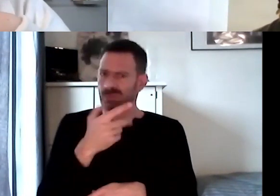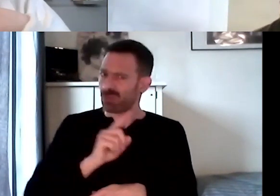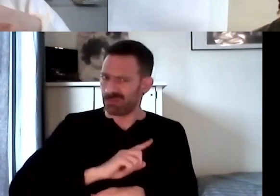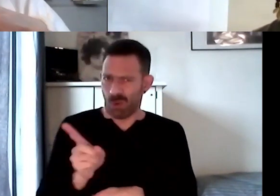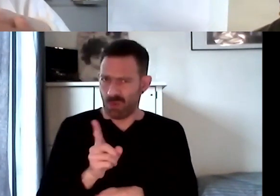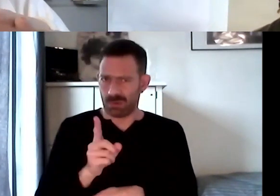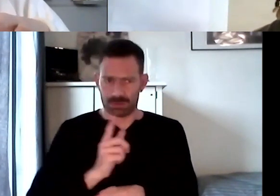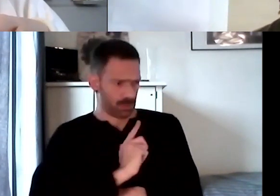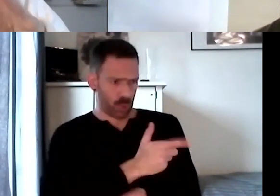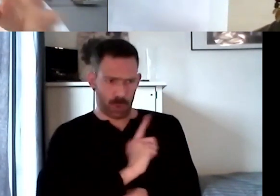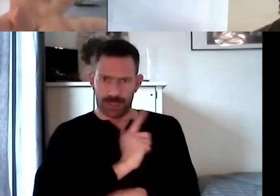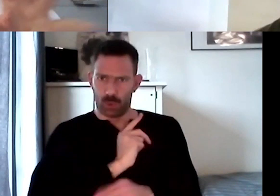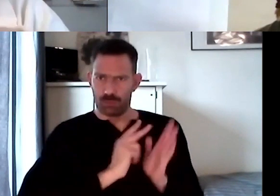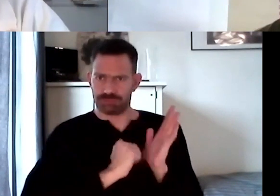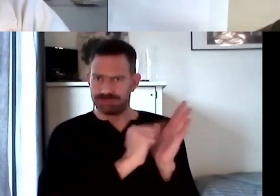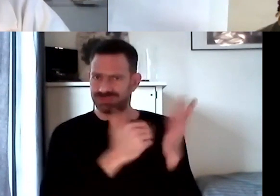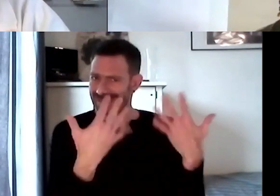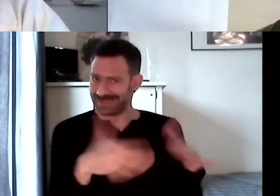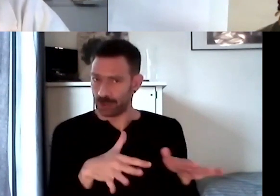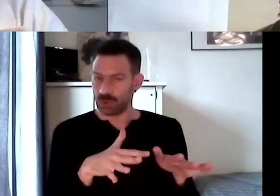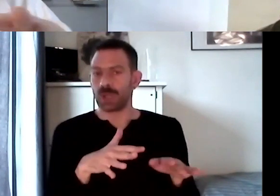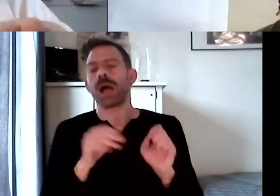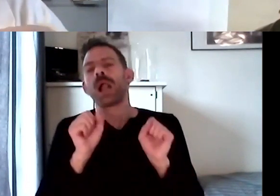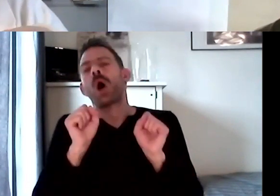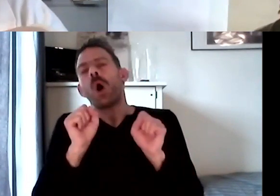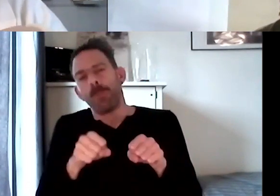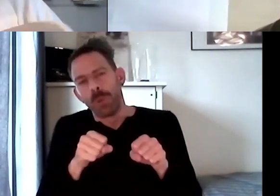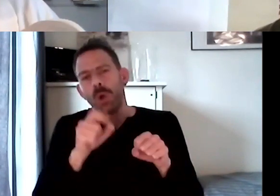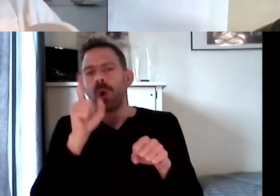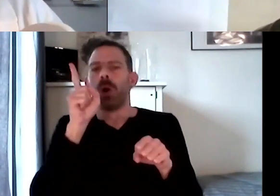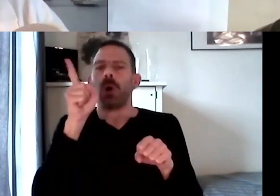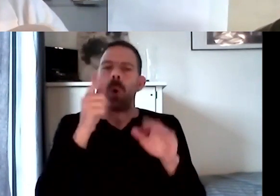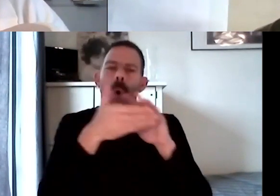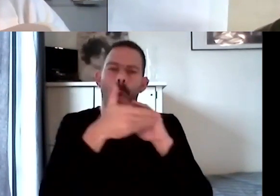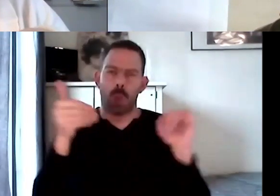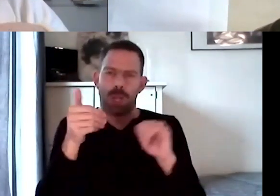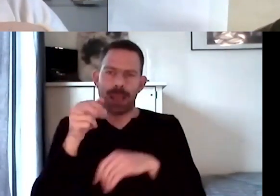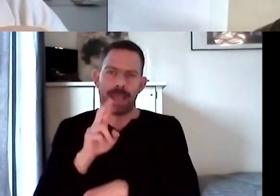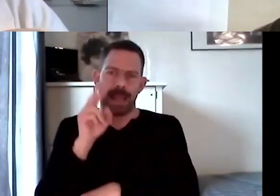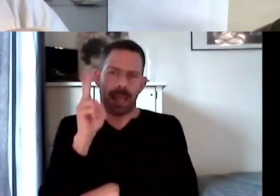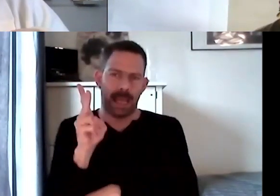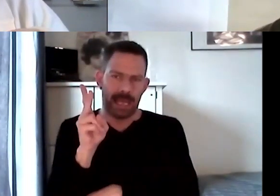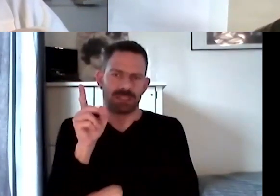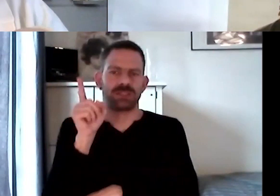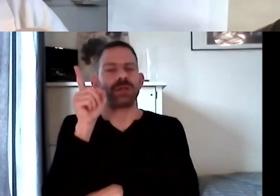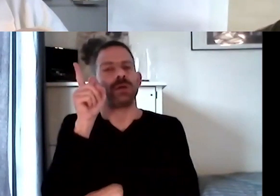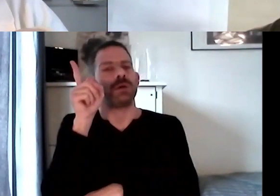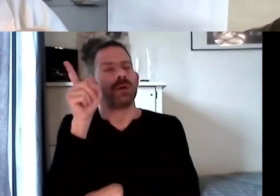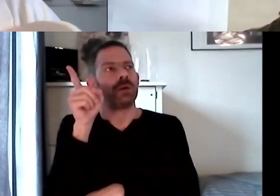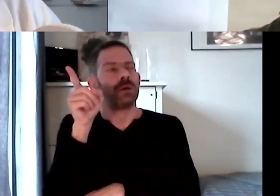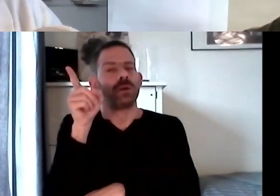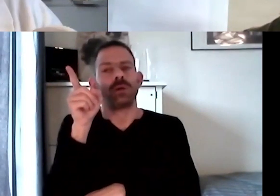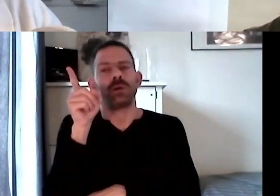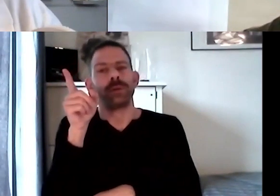consultant. Après, on explique, bon, ça peut passer par le biais du RH qui va savoir que la personne, soit elle est